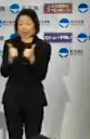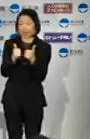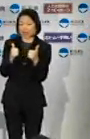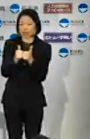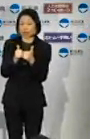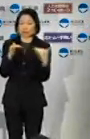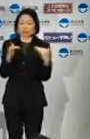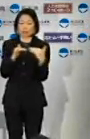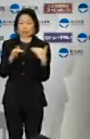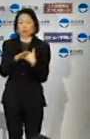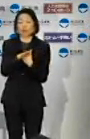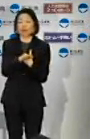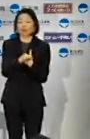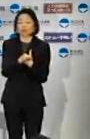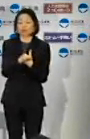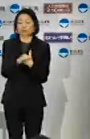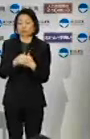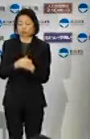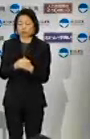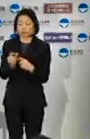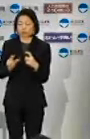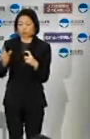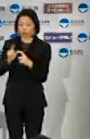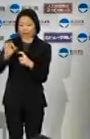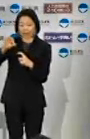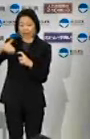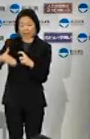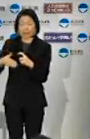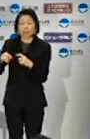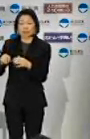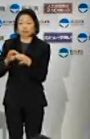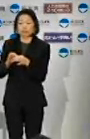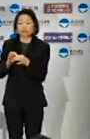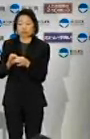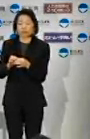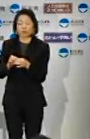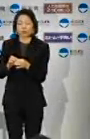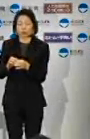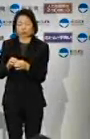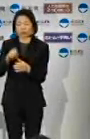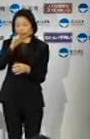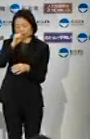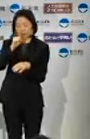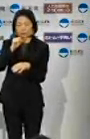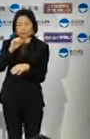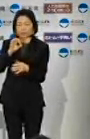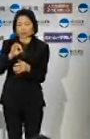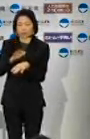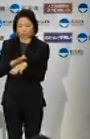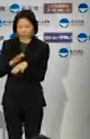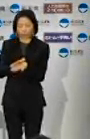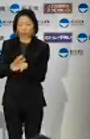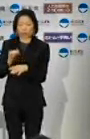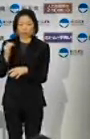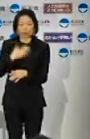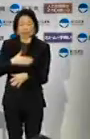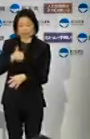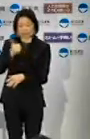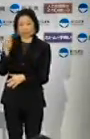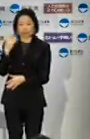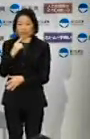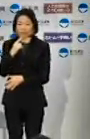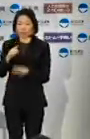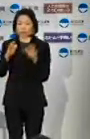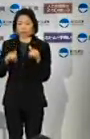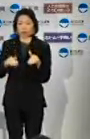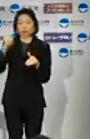て、知事もその超過課税についても、当時一つの有力な手段というふうにおっしゃったと思うんですけれども。そういう意味で